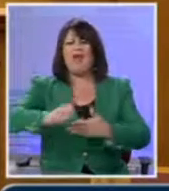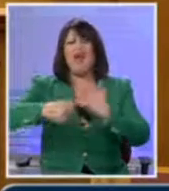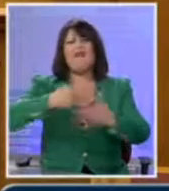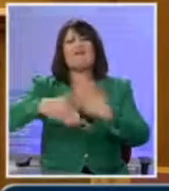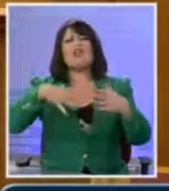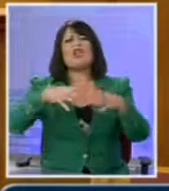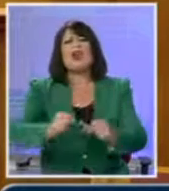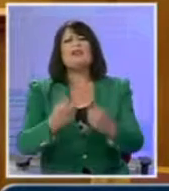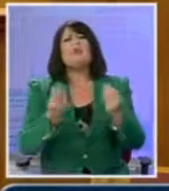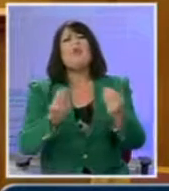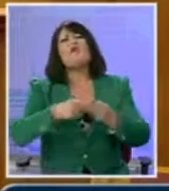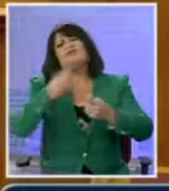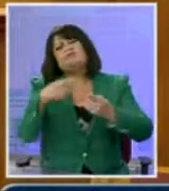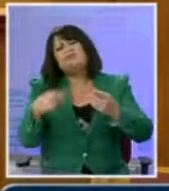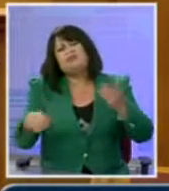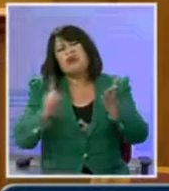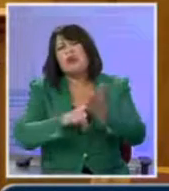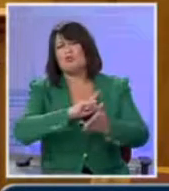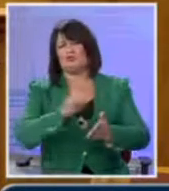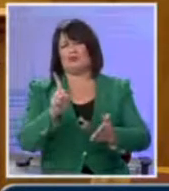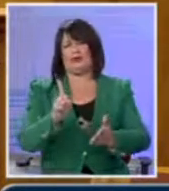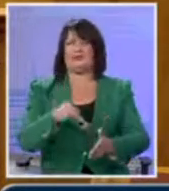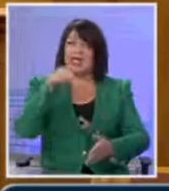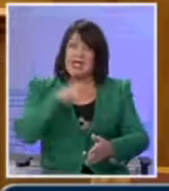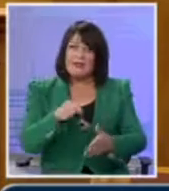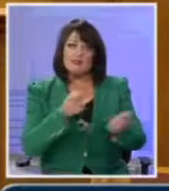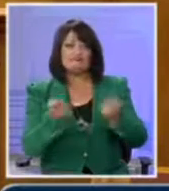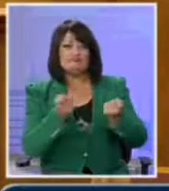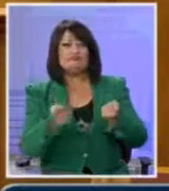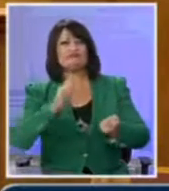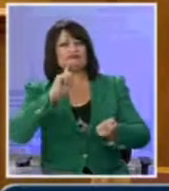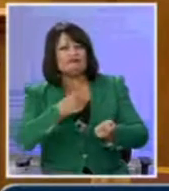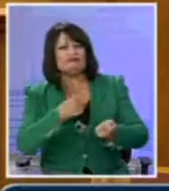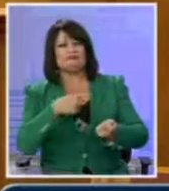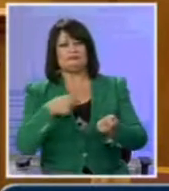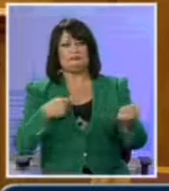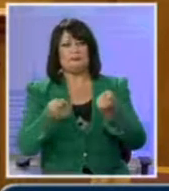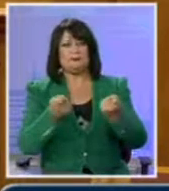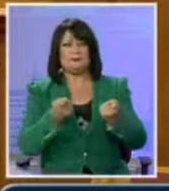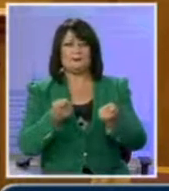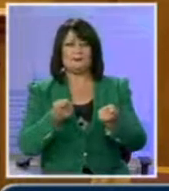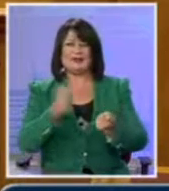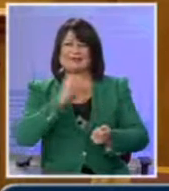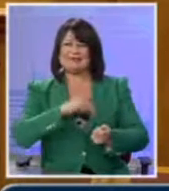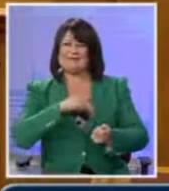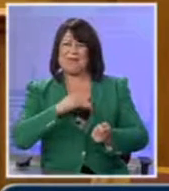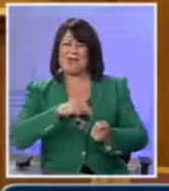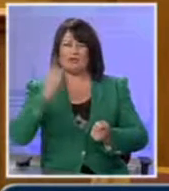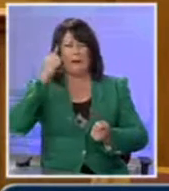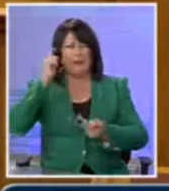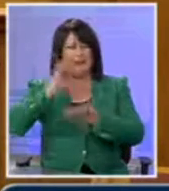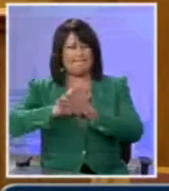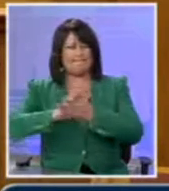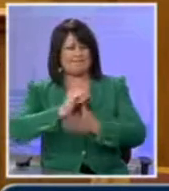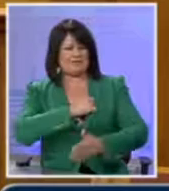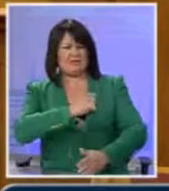της πολυνομίας. Είμαστε εδώ για να καθοδηγήσουμε και να μην καθοδηγηθούμε από συμφέροντα και νεοτροπίες.